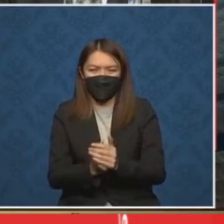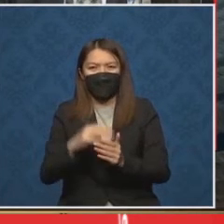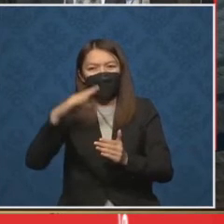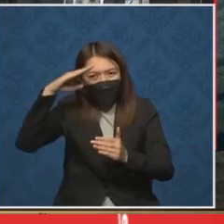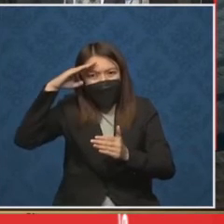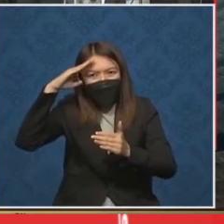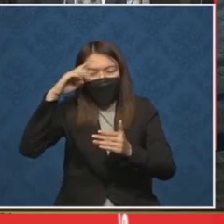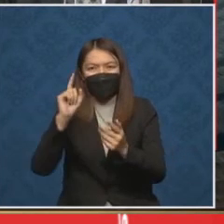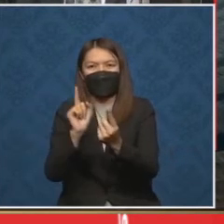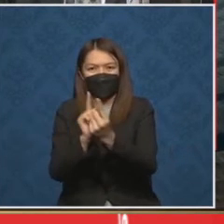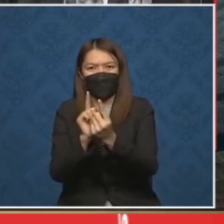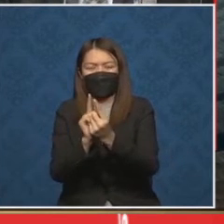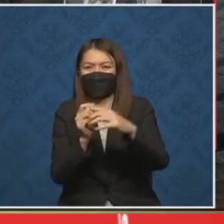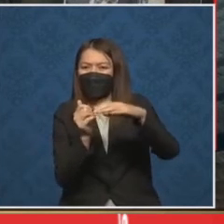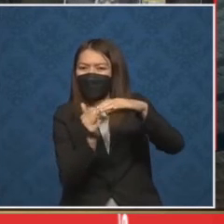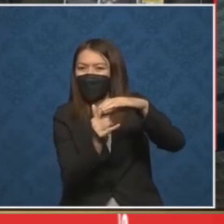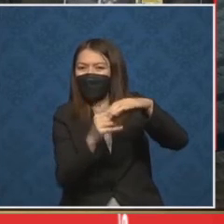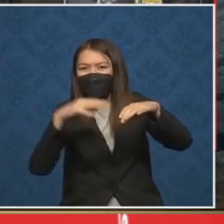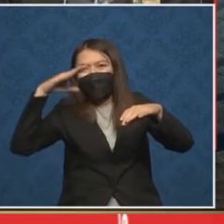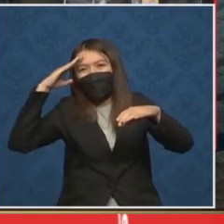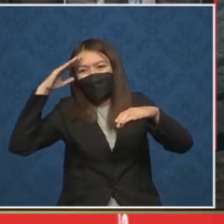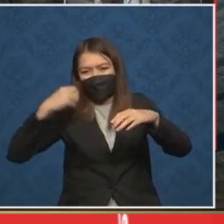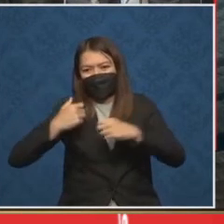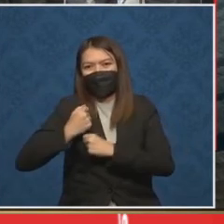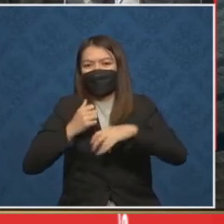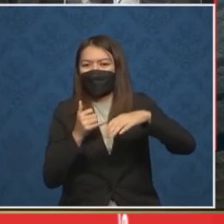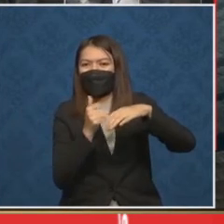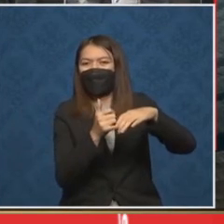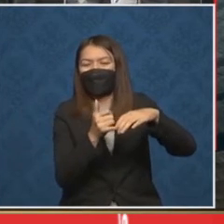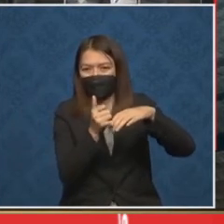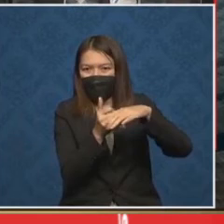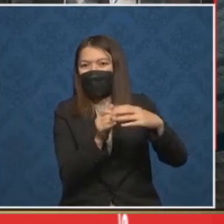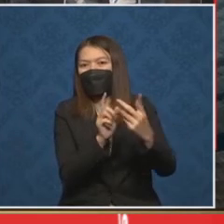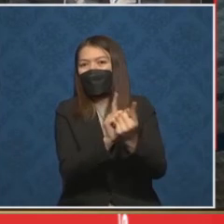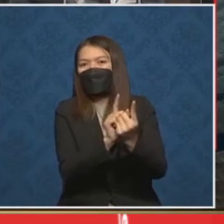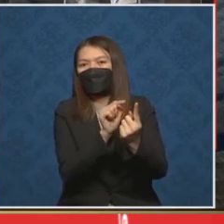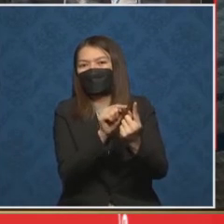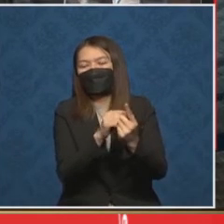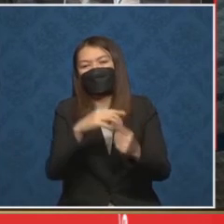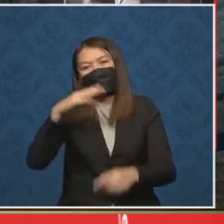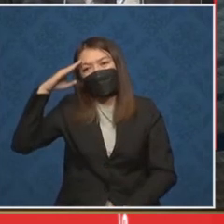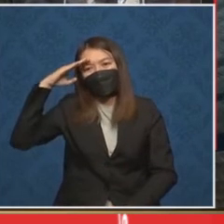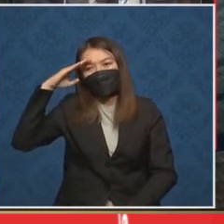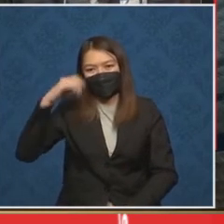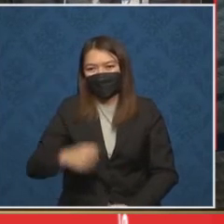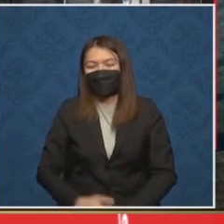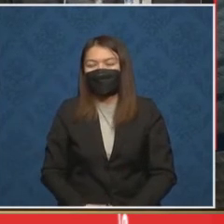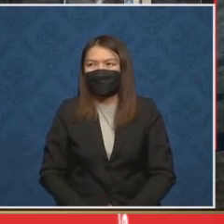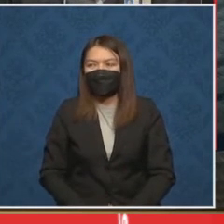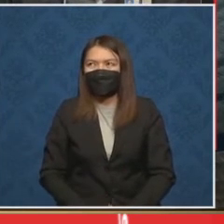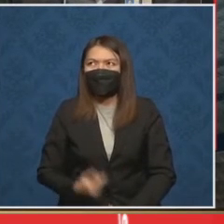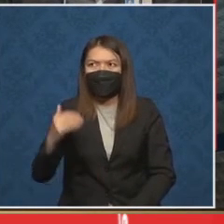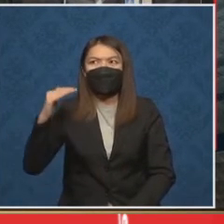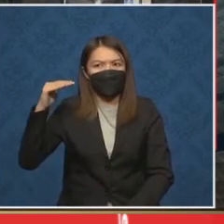ประธานเชื่อไหมครับว่ามีอยู่วันนึงผมเข้าไปแล้วมีนายทหารคนหนึ่งเป็นระดับผู้